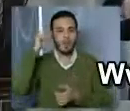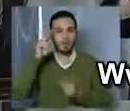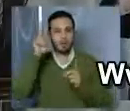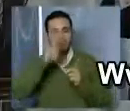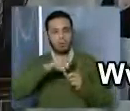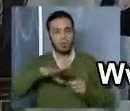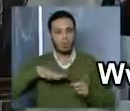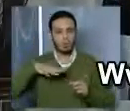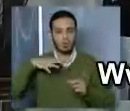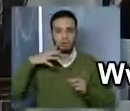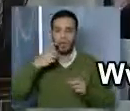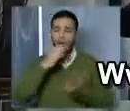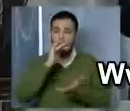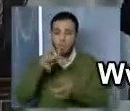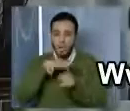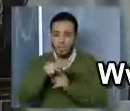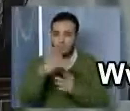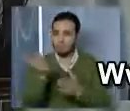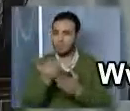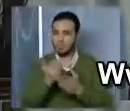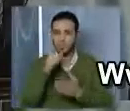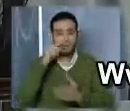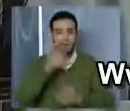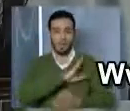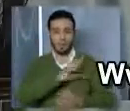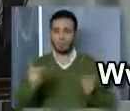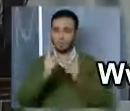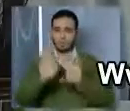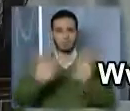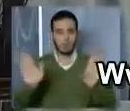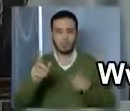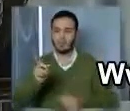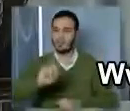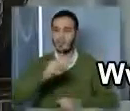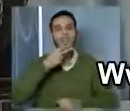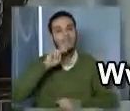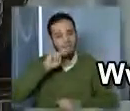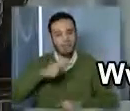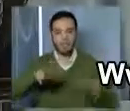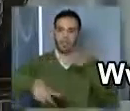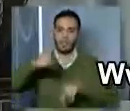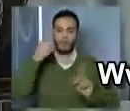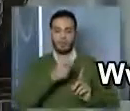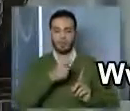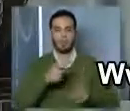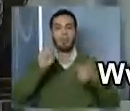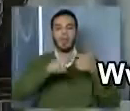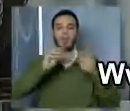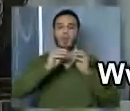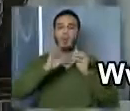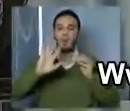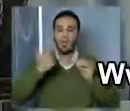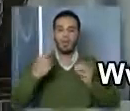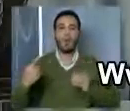كله يكتشف حقيقة الاستعمار الإسرائيلي داخل فلسطين، بالإضافة إلى الخسارة